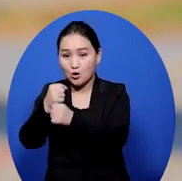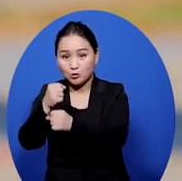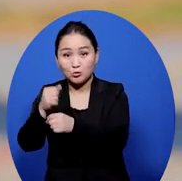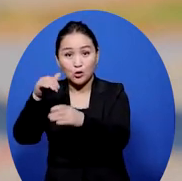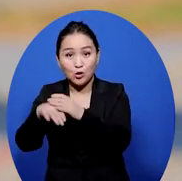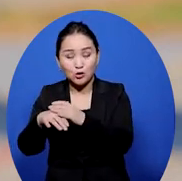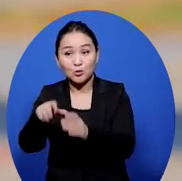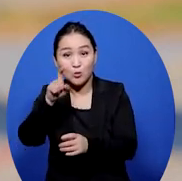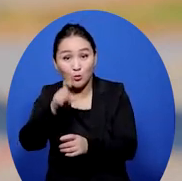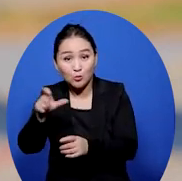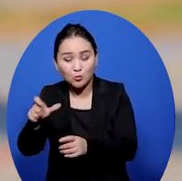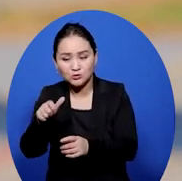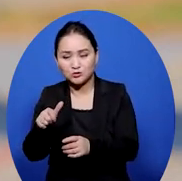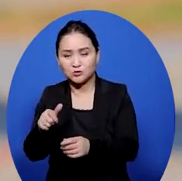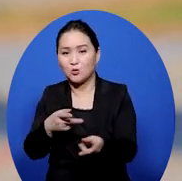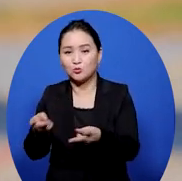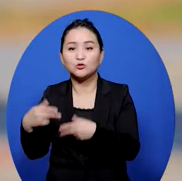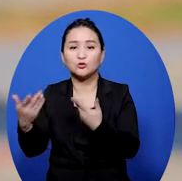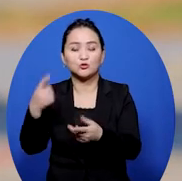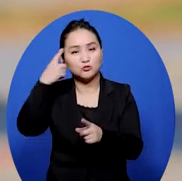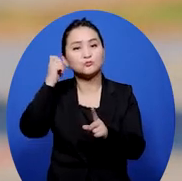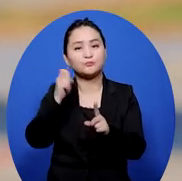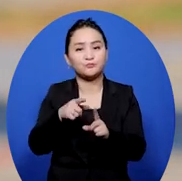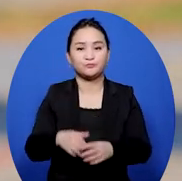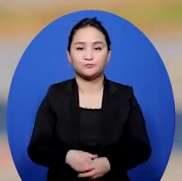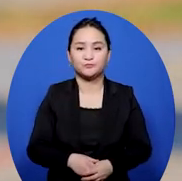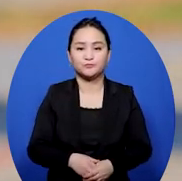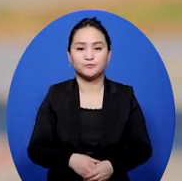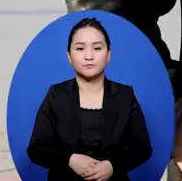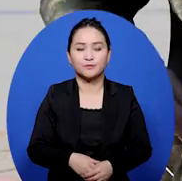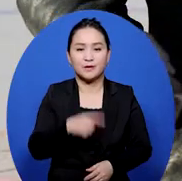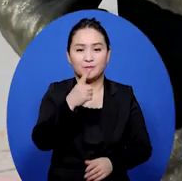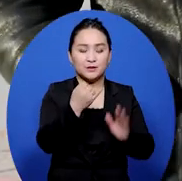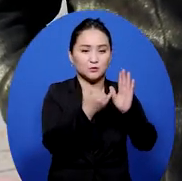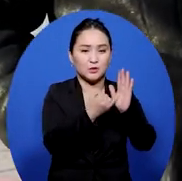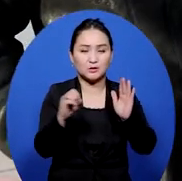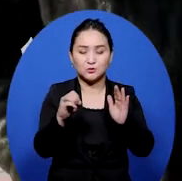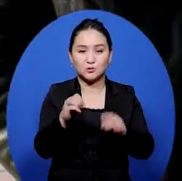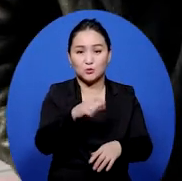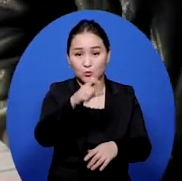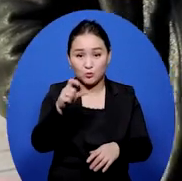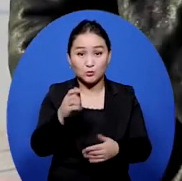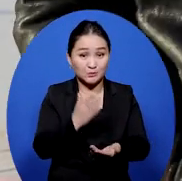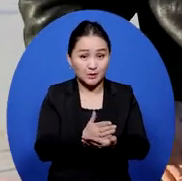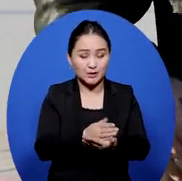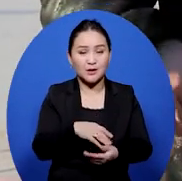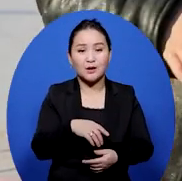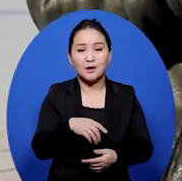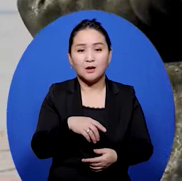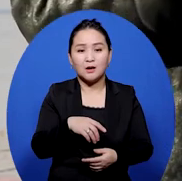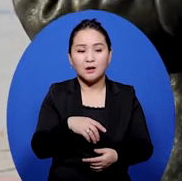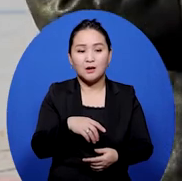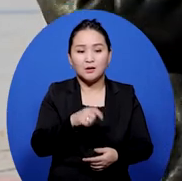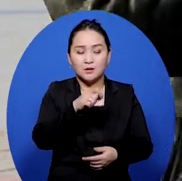хөдөлмөр эрхлэх гэдэг энэ иргэдэд бас энэ үйлчлэгээ үзүүлэх зорилготой юм албаагч таа. 1600 гаруй албан хаагчд байгаа тэдгээр хүмүүс